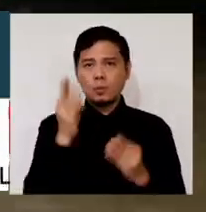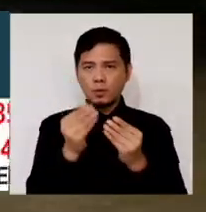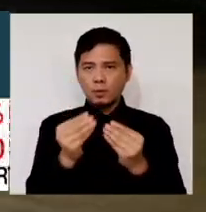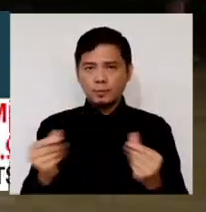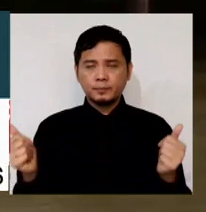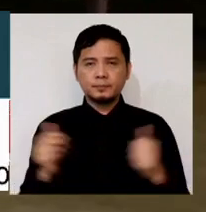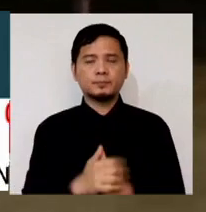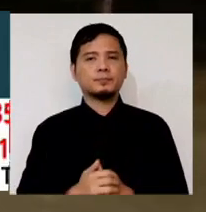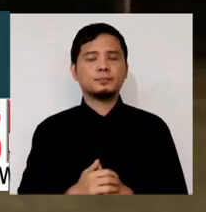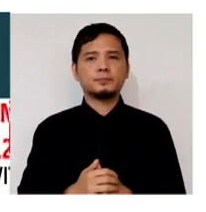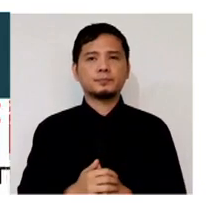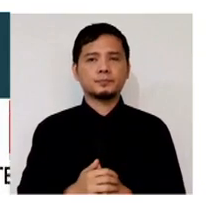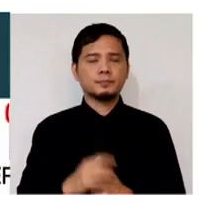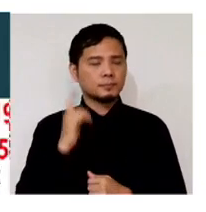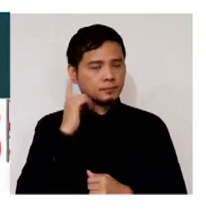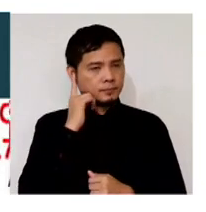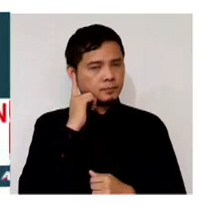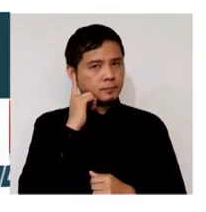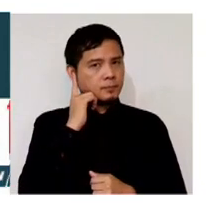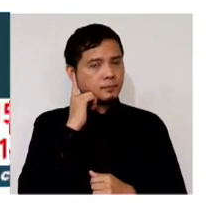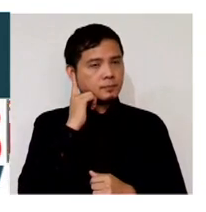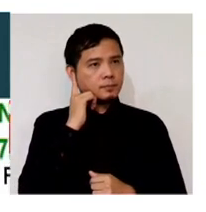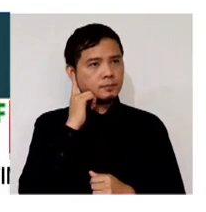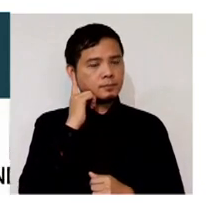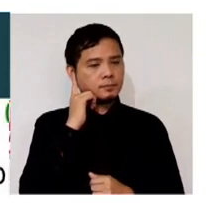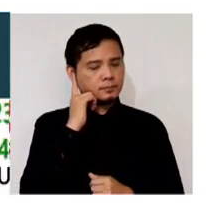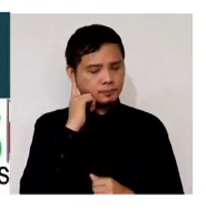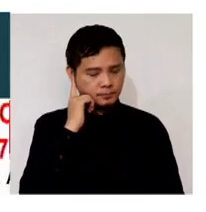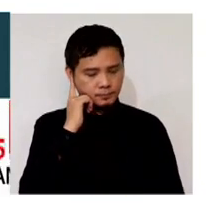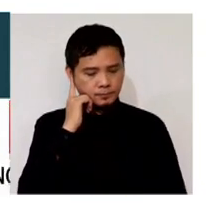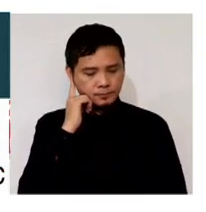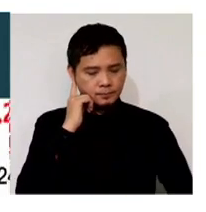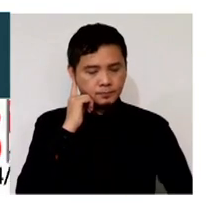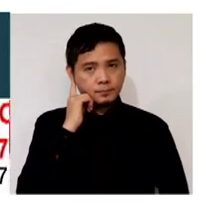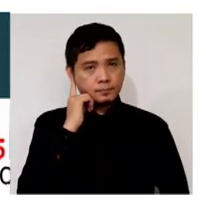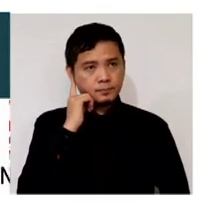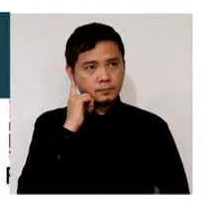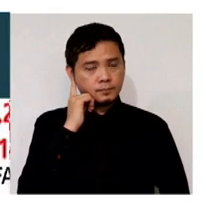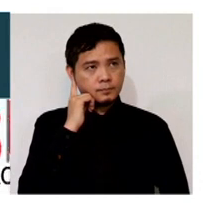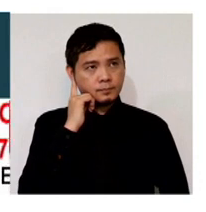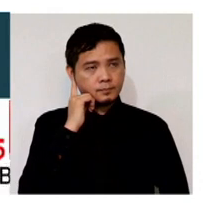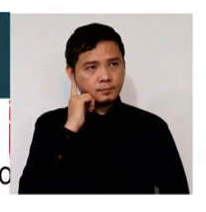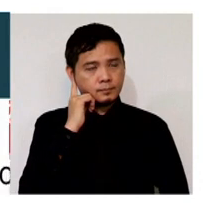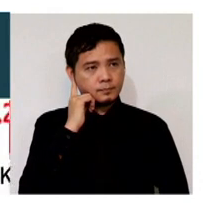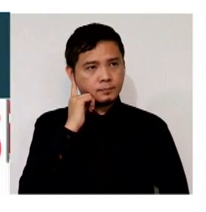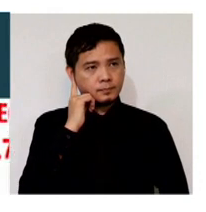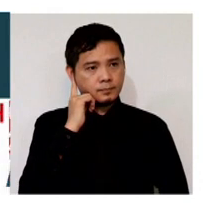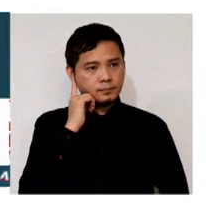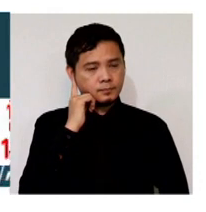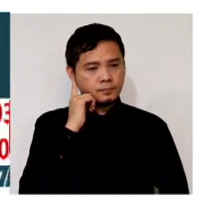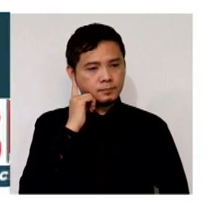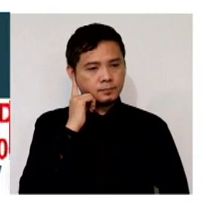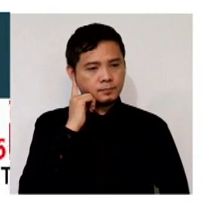Governor, ano po sa tingin nyo? Bakit po naging ganito? What do you think was the cause of this massive flooding or at least the river